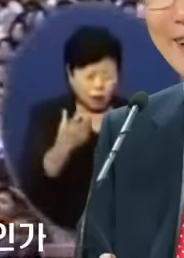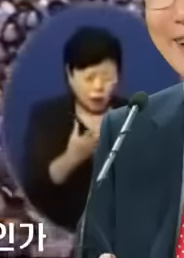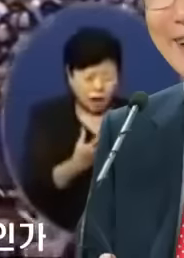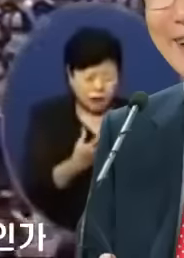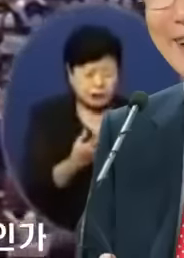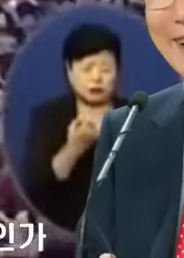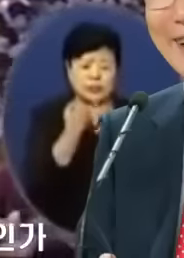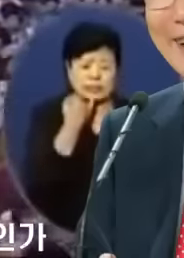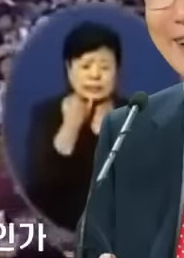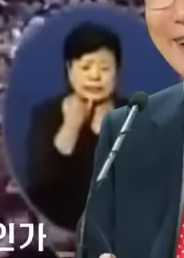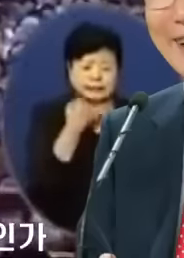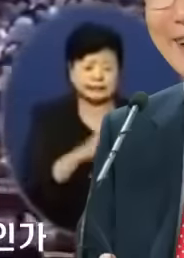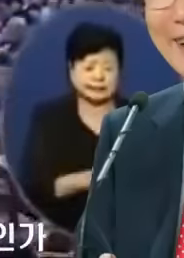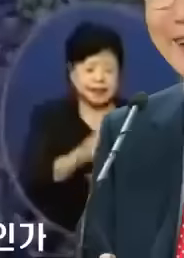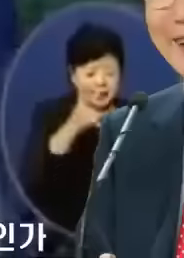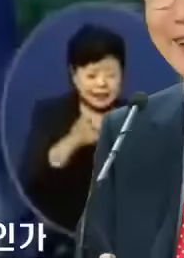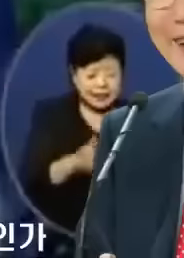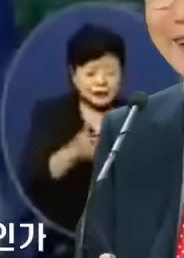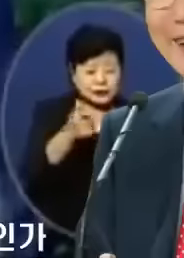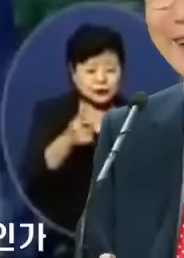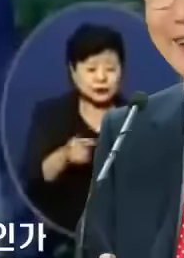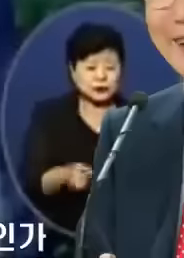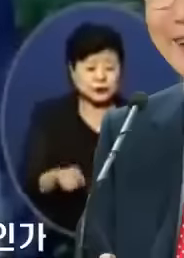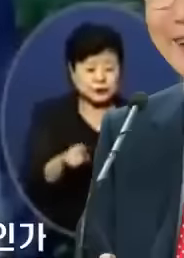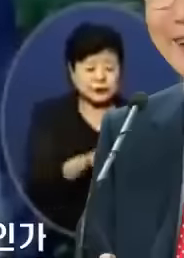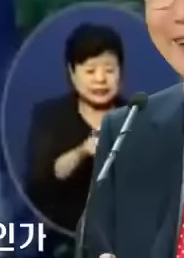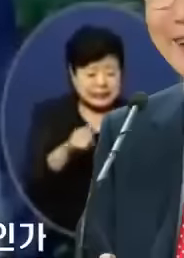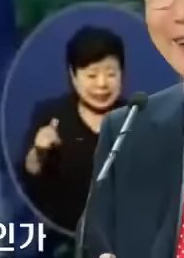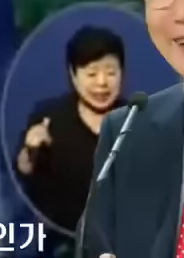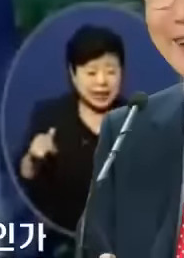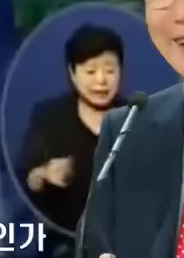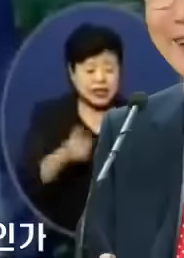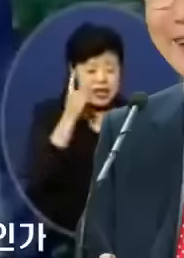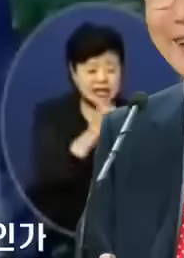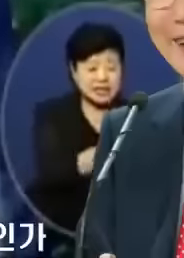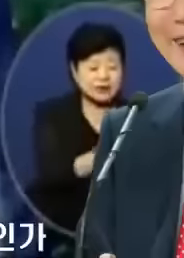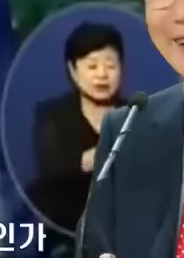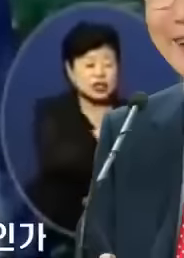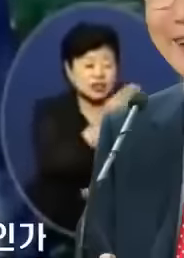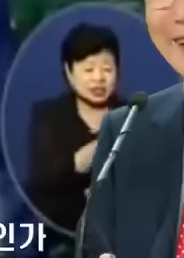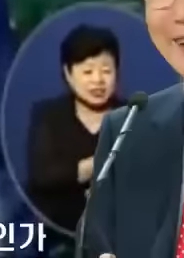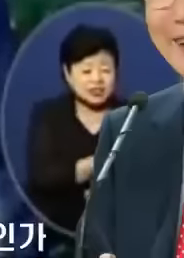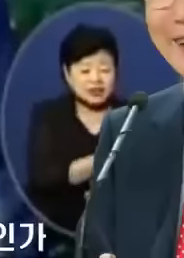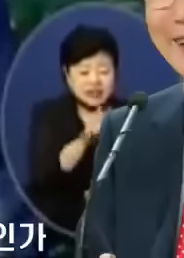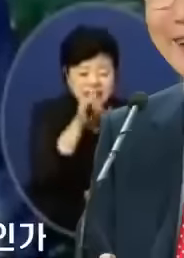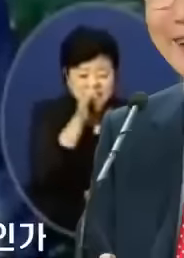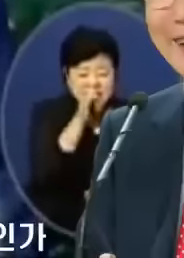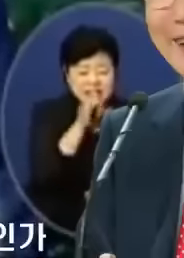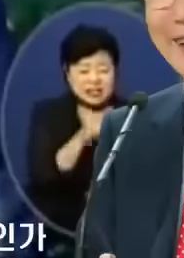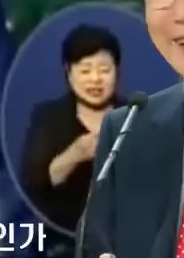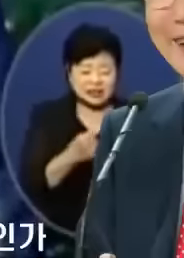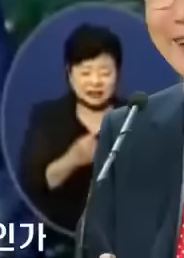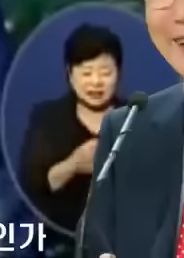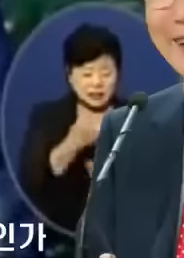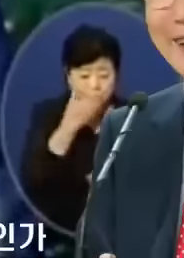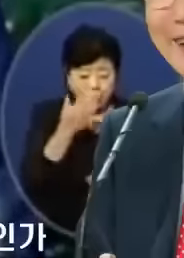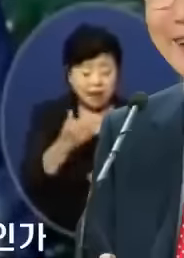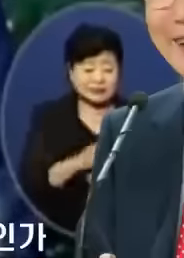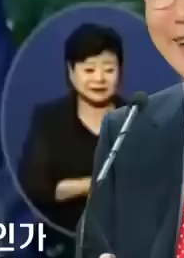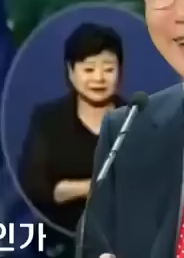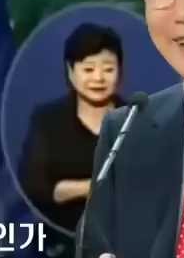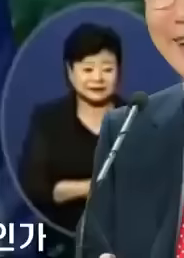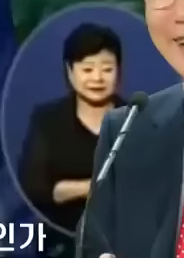들어가도 좋아요. 예수를 믿는 자에게는 그들 이길 수 있는 능력이 면역으로 주어지신